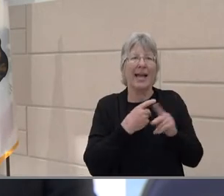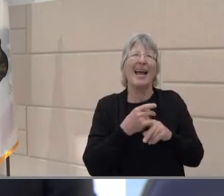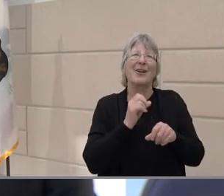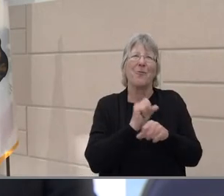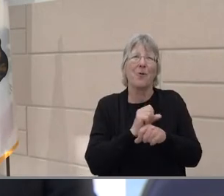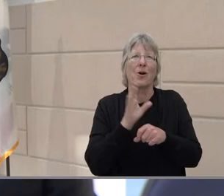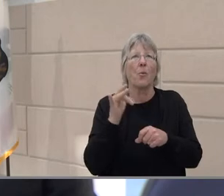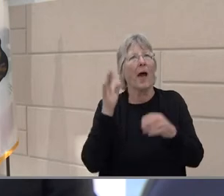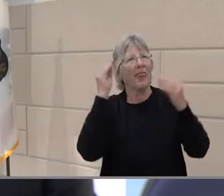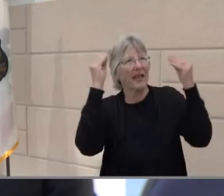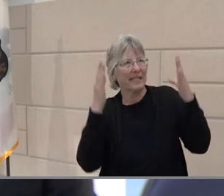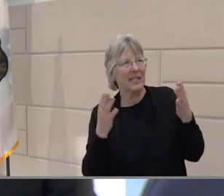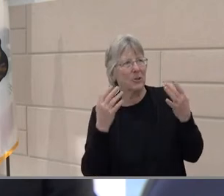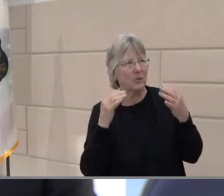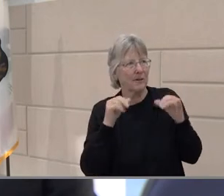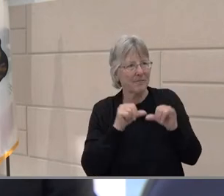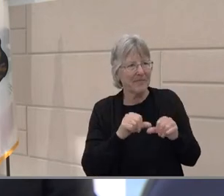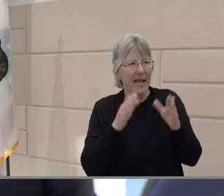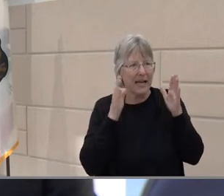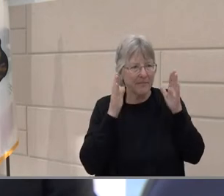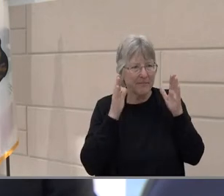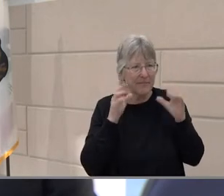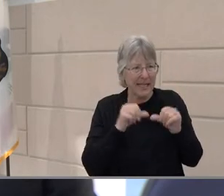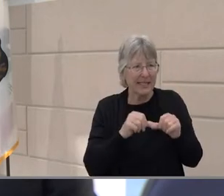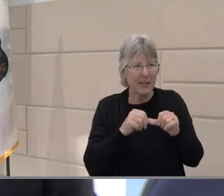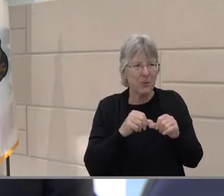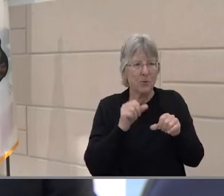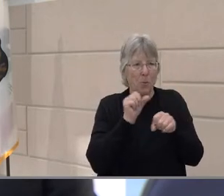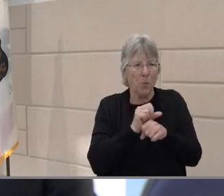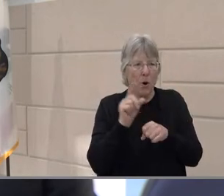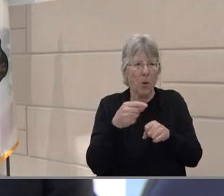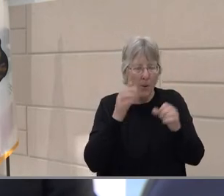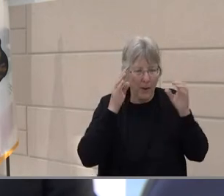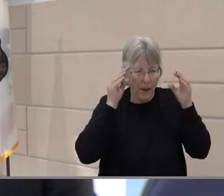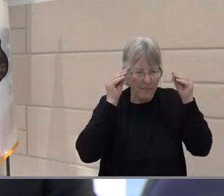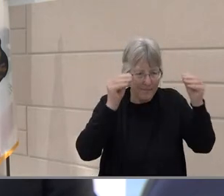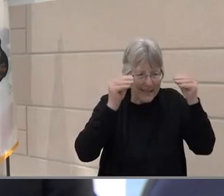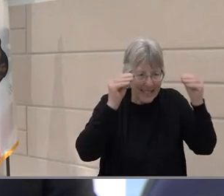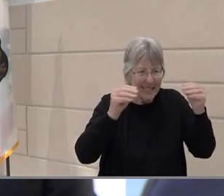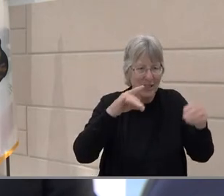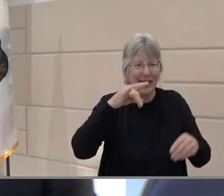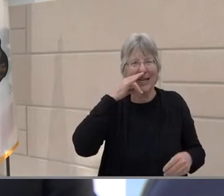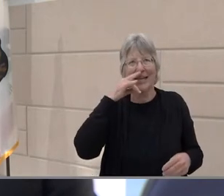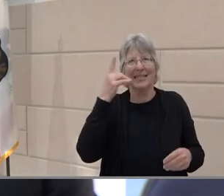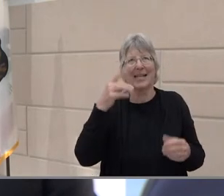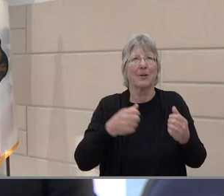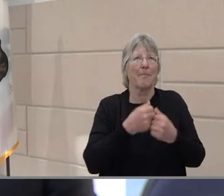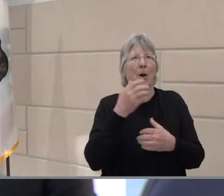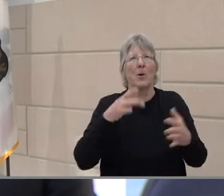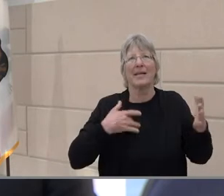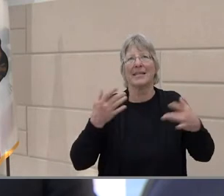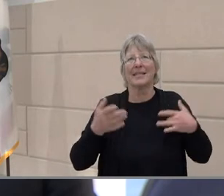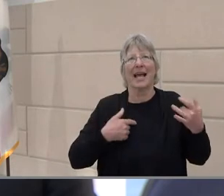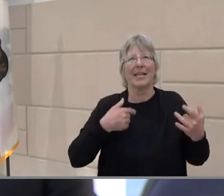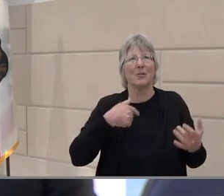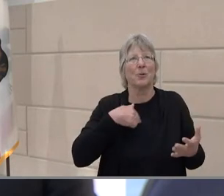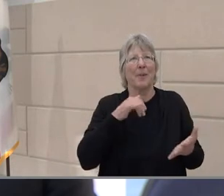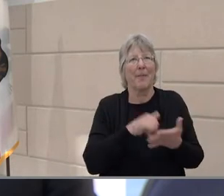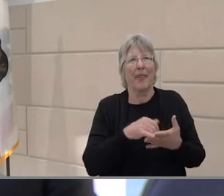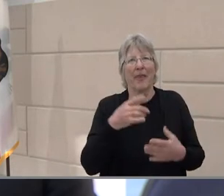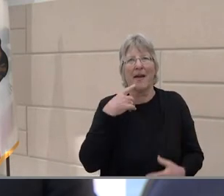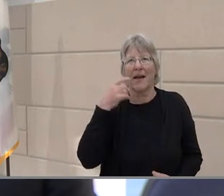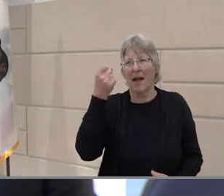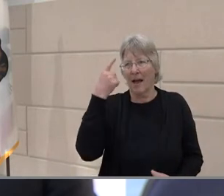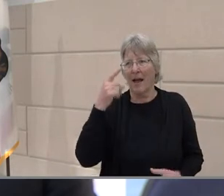ហើយយើងចង់ឲ្យមានបុគ្គលិកត្រឹមត្រូវទទួលមុខងារដើម្បីឲ្យគ្រូបង្រៀនហ្នឹងគាត់មានគេហៅថាឱកាស